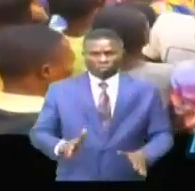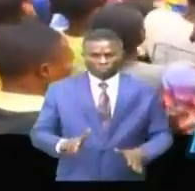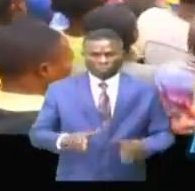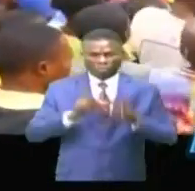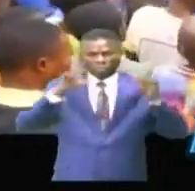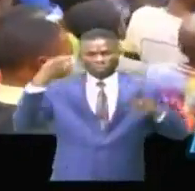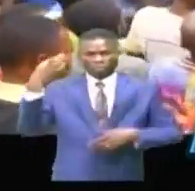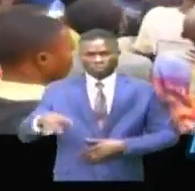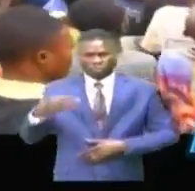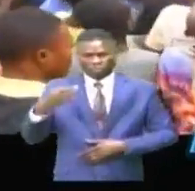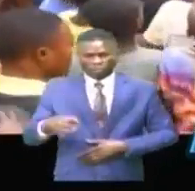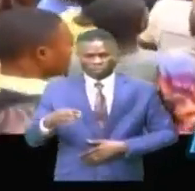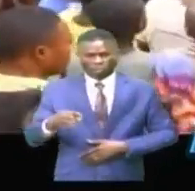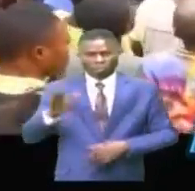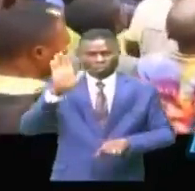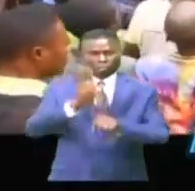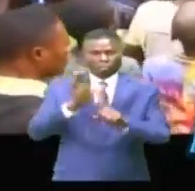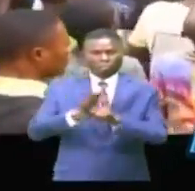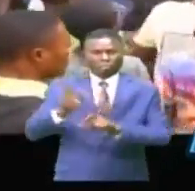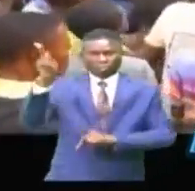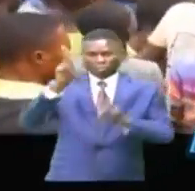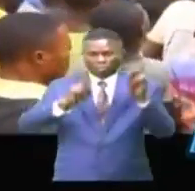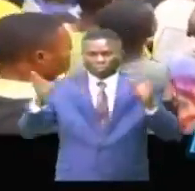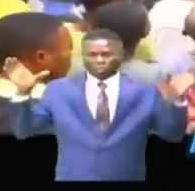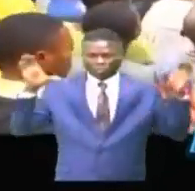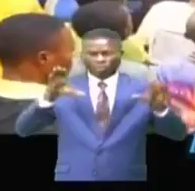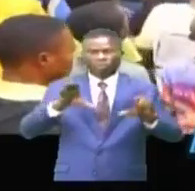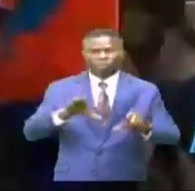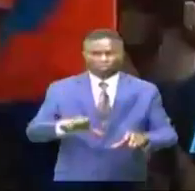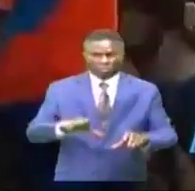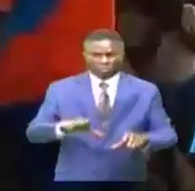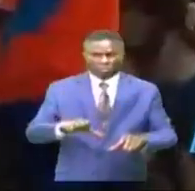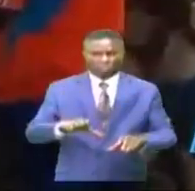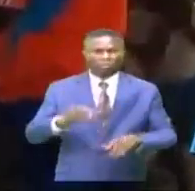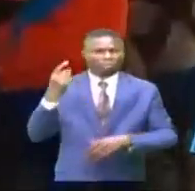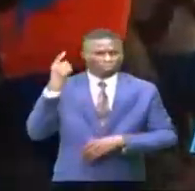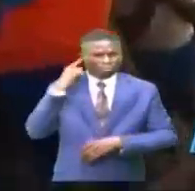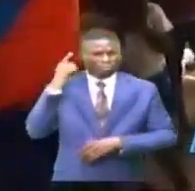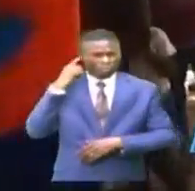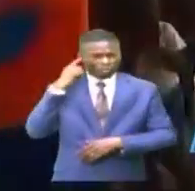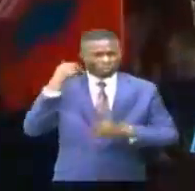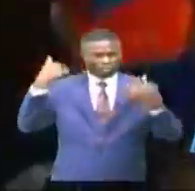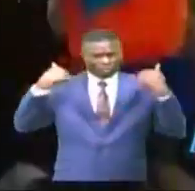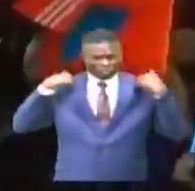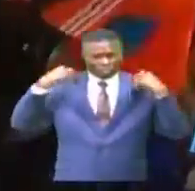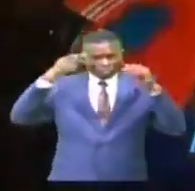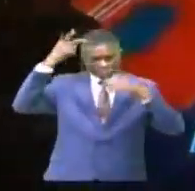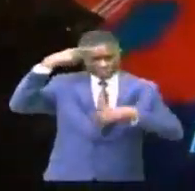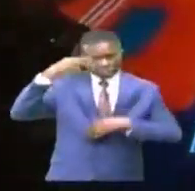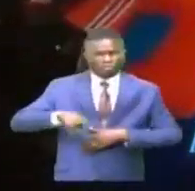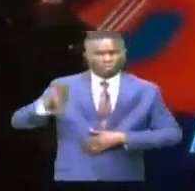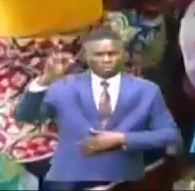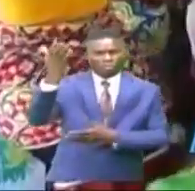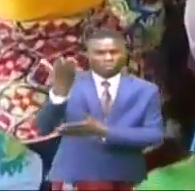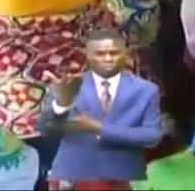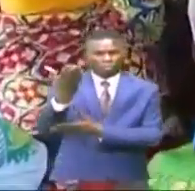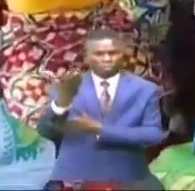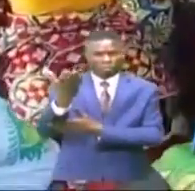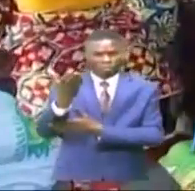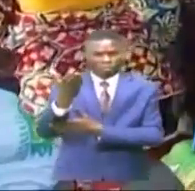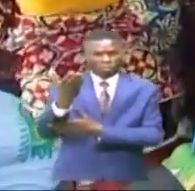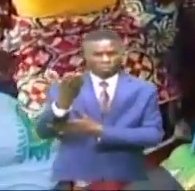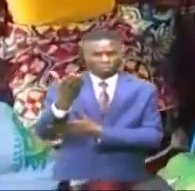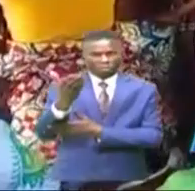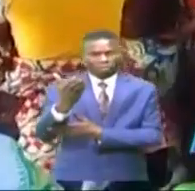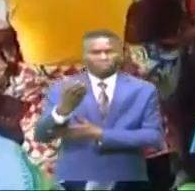francophonie une population toute oui à laquelle ce cadre de l'Union sacrée de la nation appelle à donner